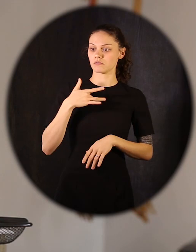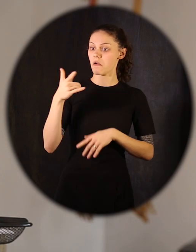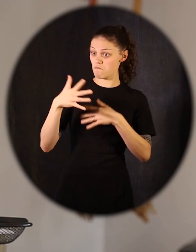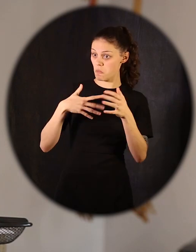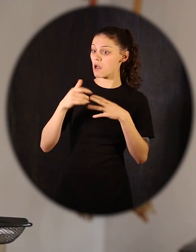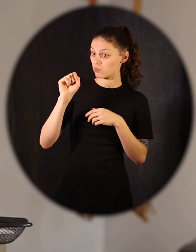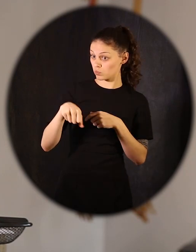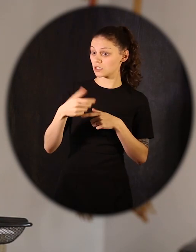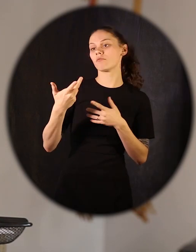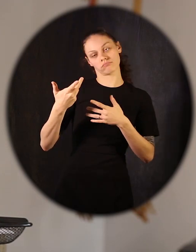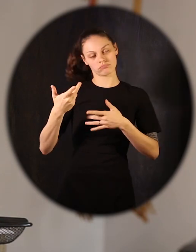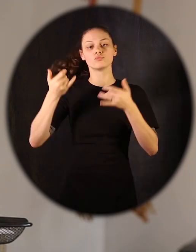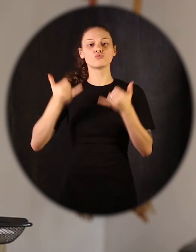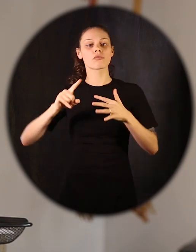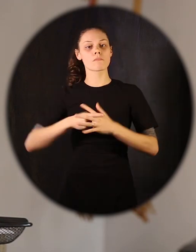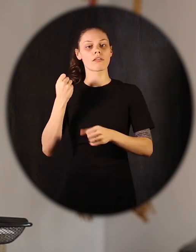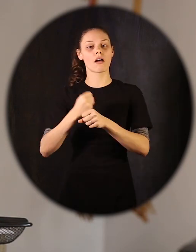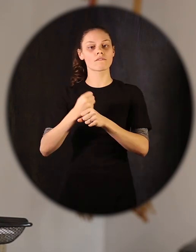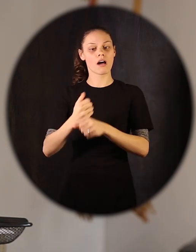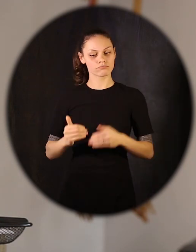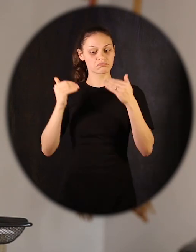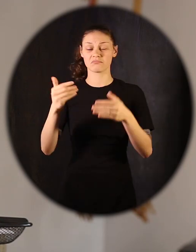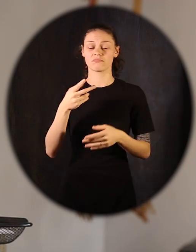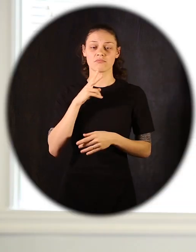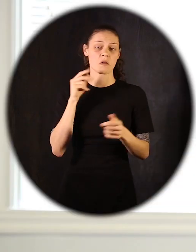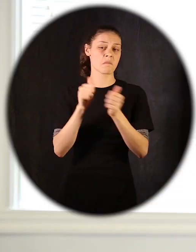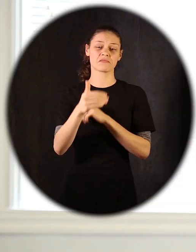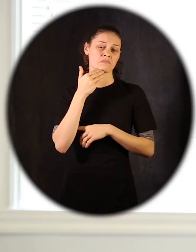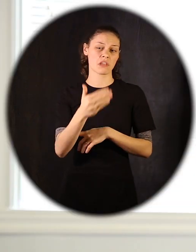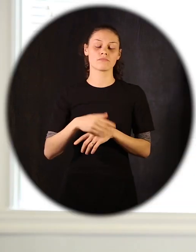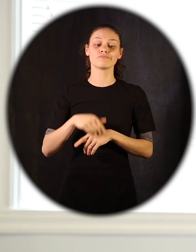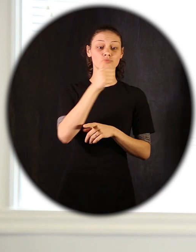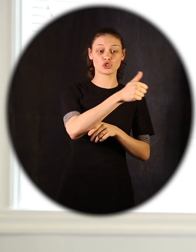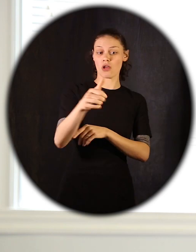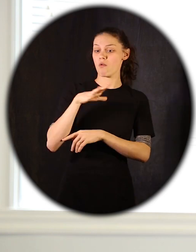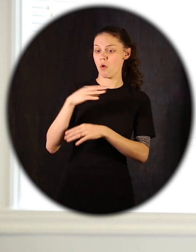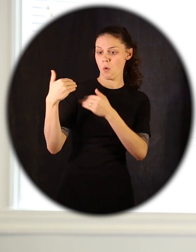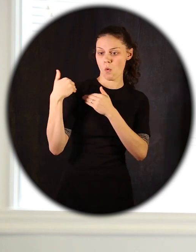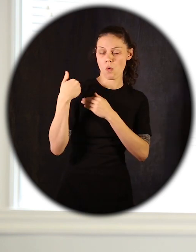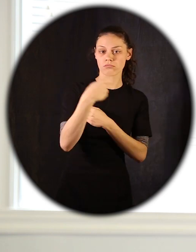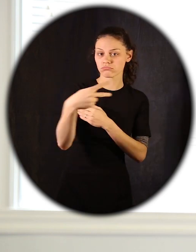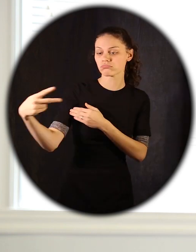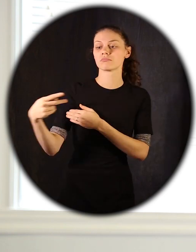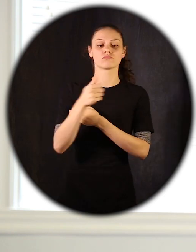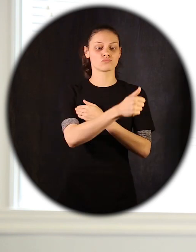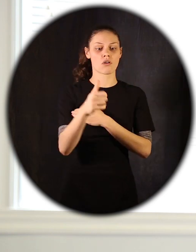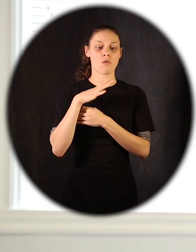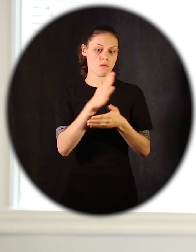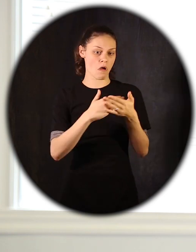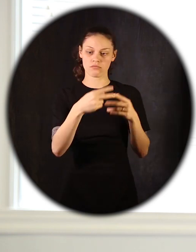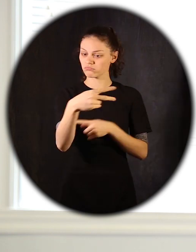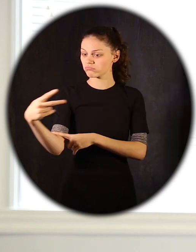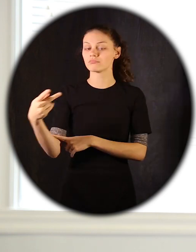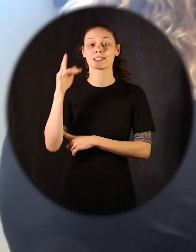étaient confortables, ils ont tout de suite commencé à travailler. Ça a super bien été. Chacun a son rôle, chacun joue sa part et c'est pour